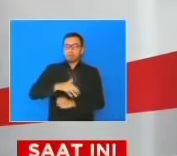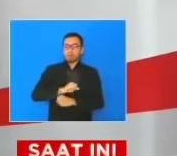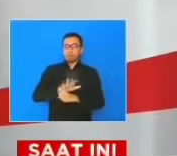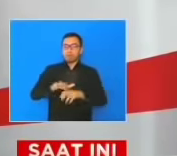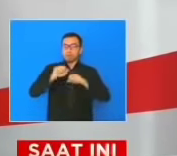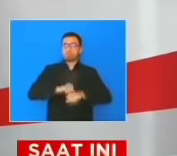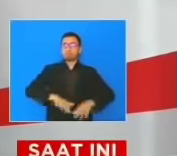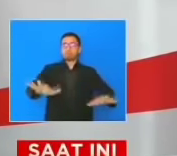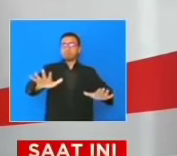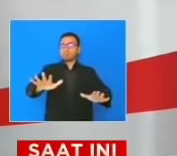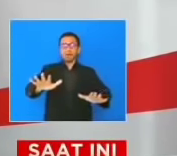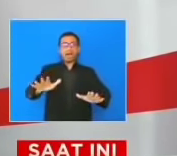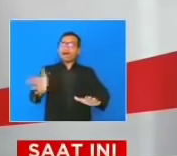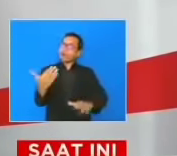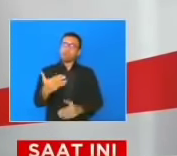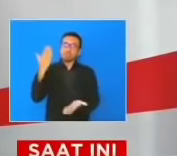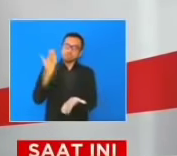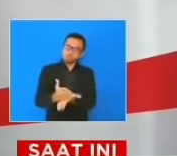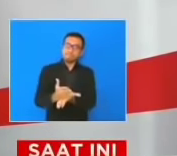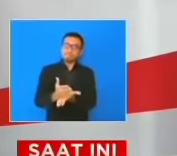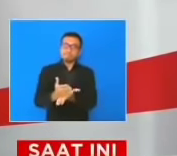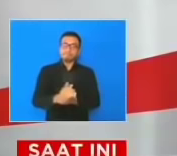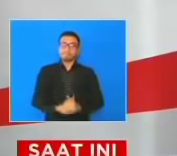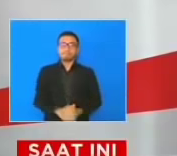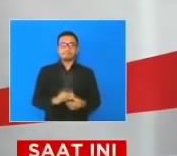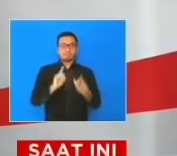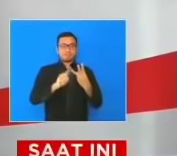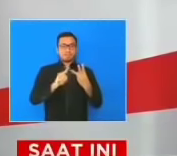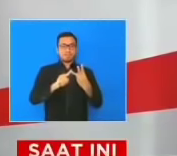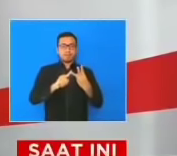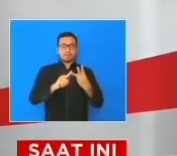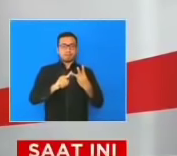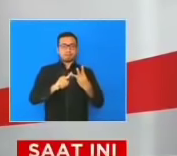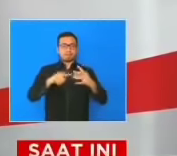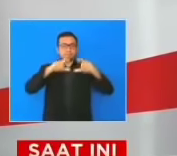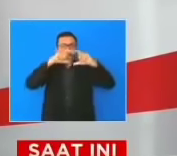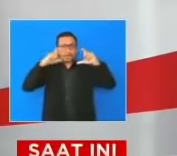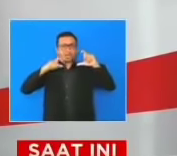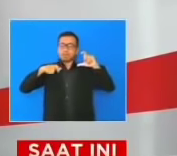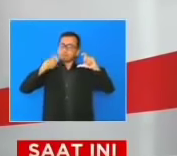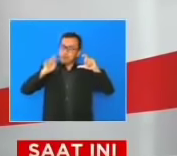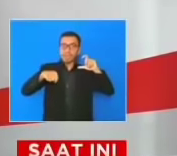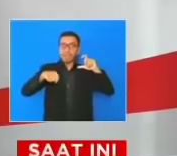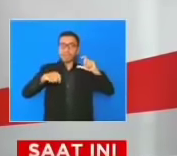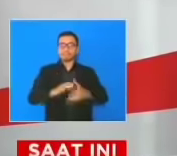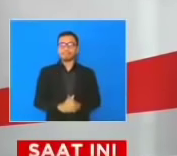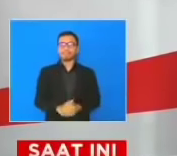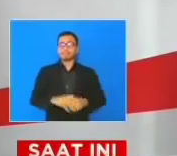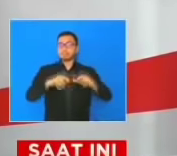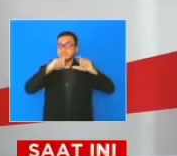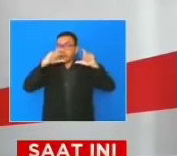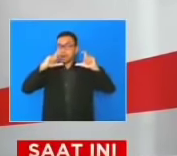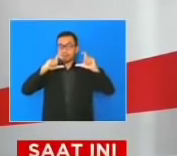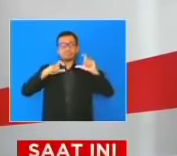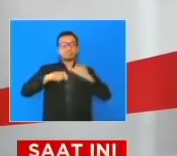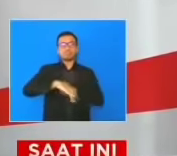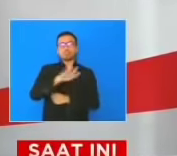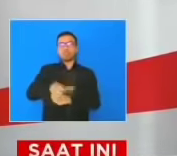kita kendalikan. Gunakan masker, sekali lagi masker untuk